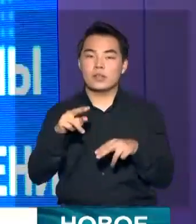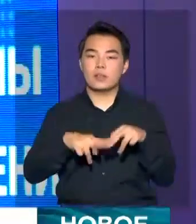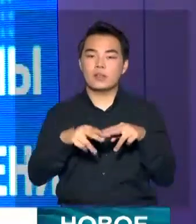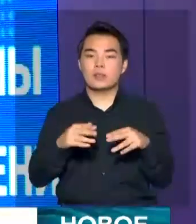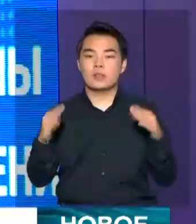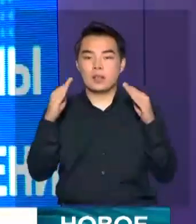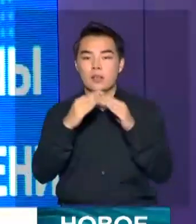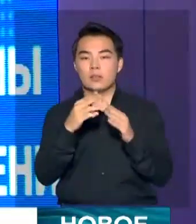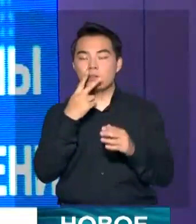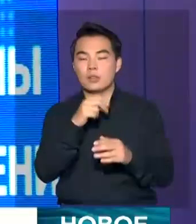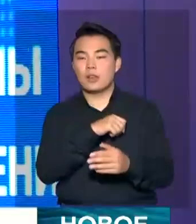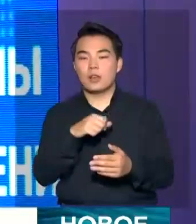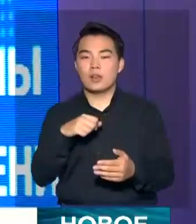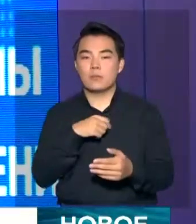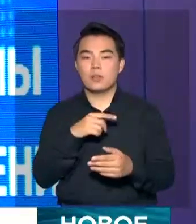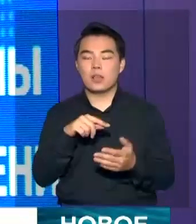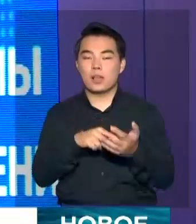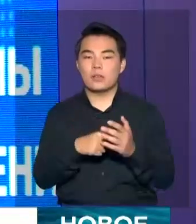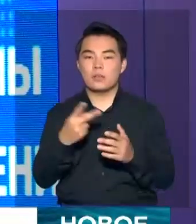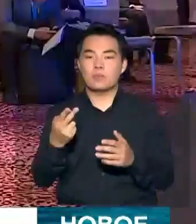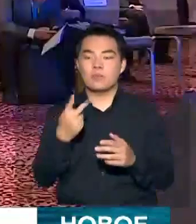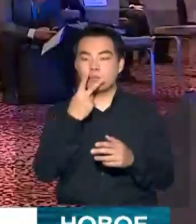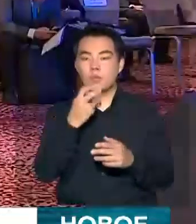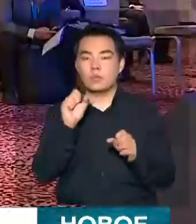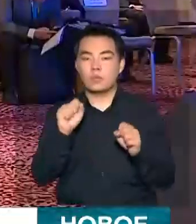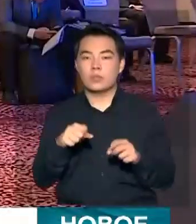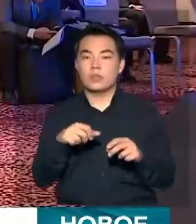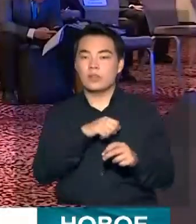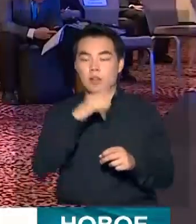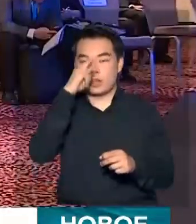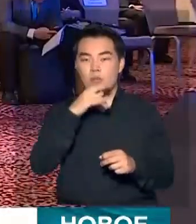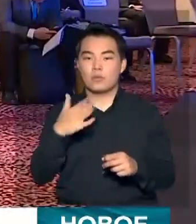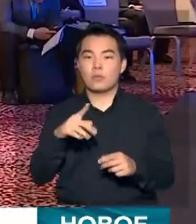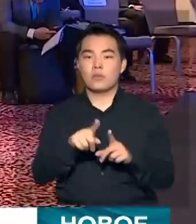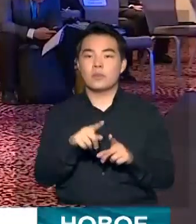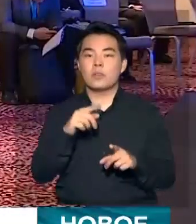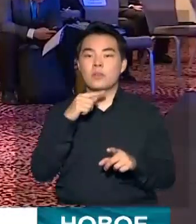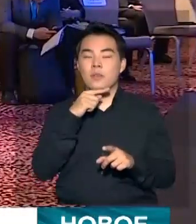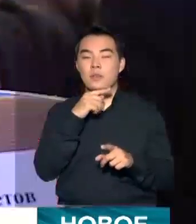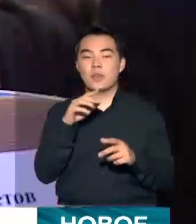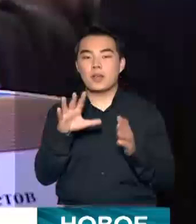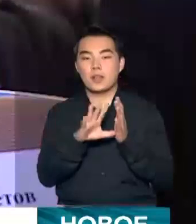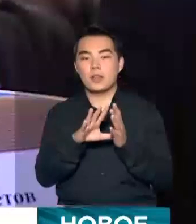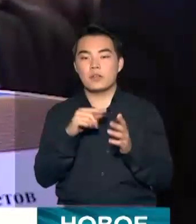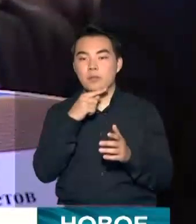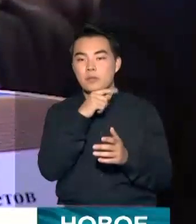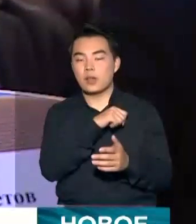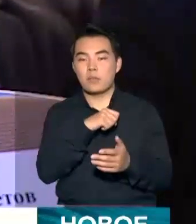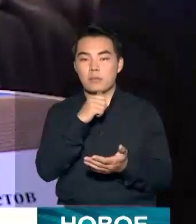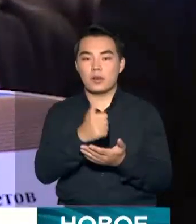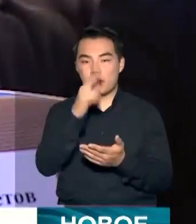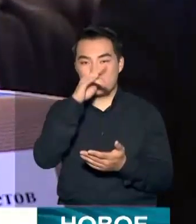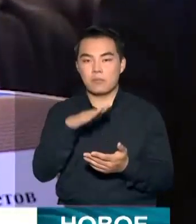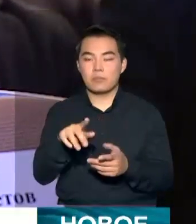эти направления – основные потребители ресурсов. Казахстан – одно из энергоемких государств, говорят эксперты. Однако мой жилисмен Ельдос